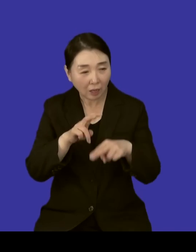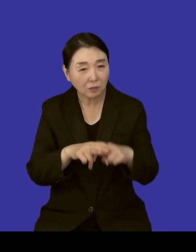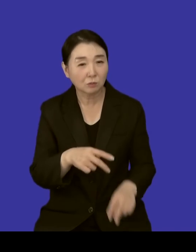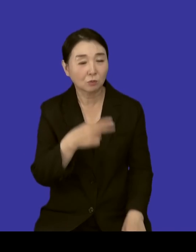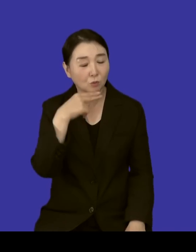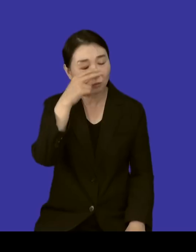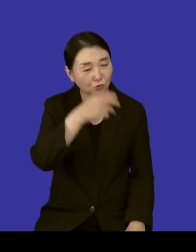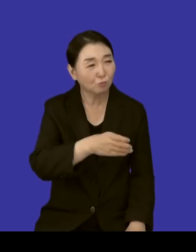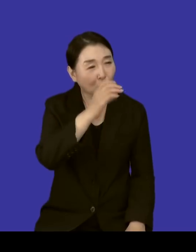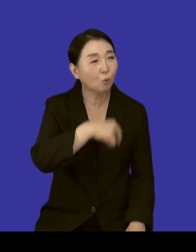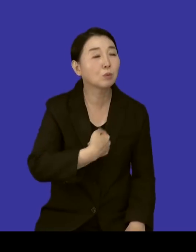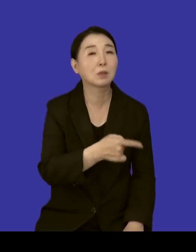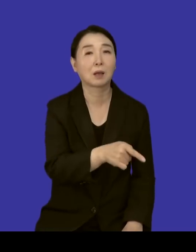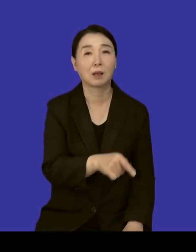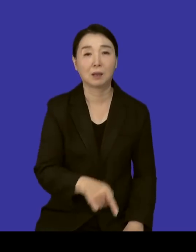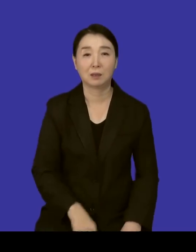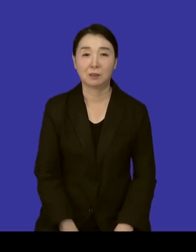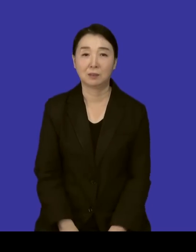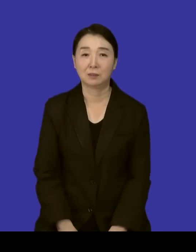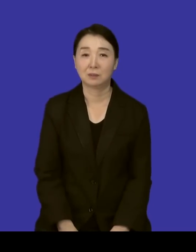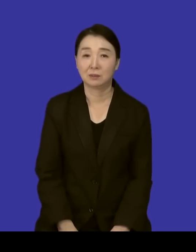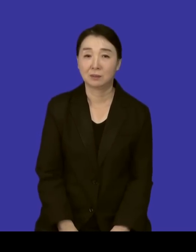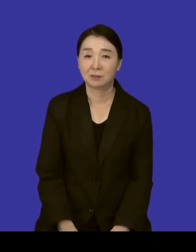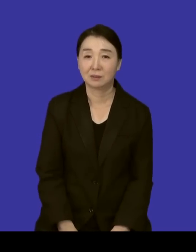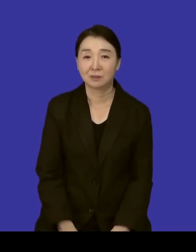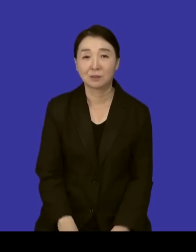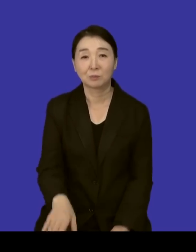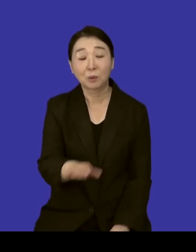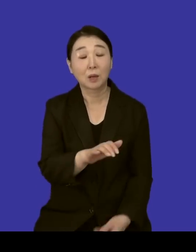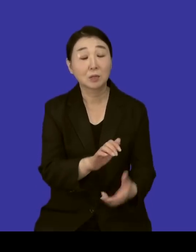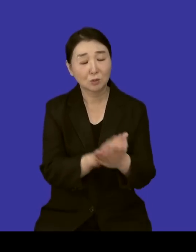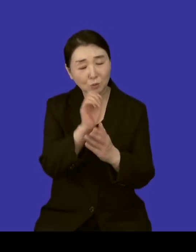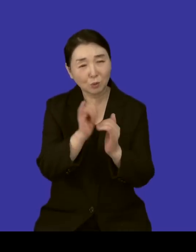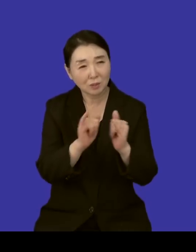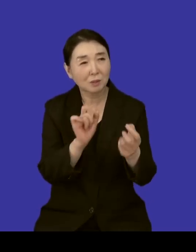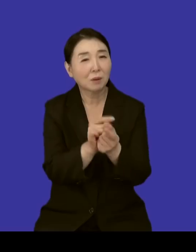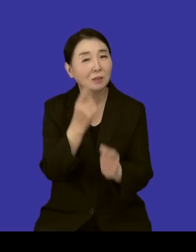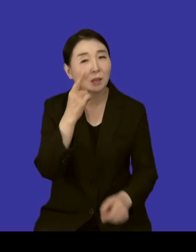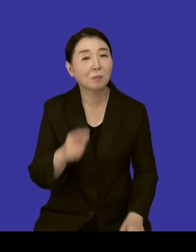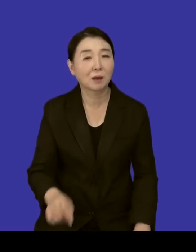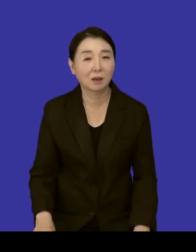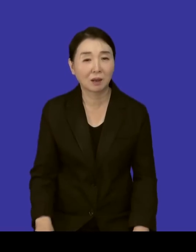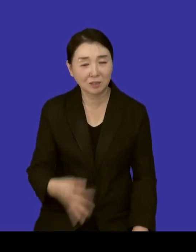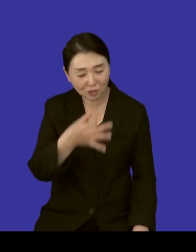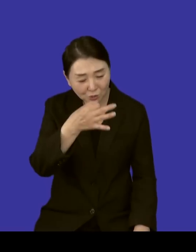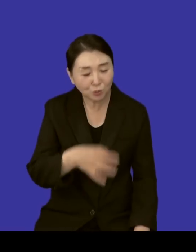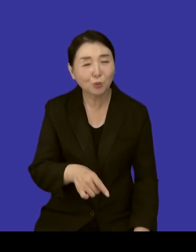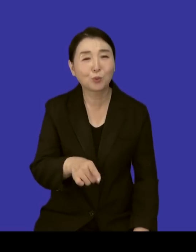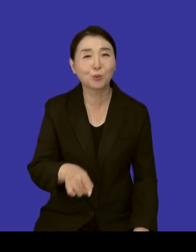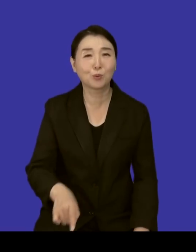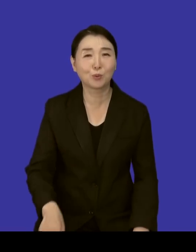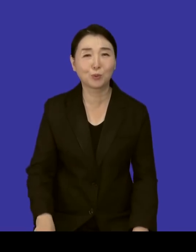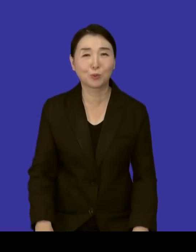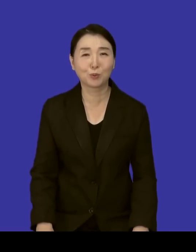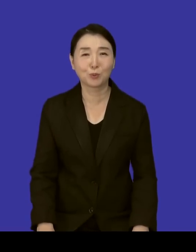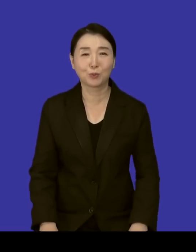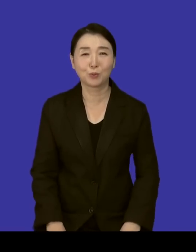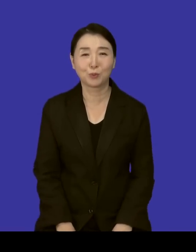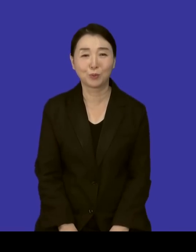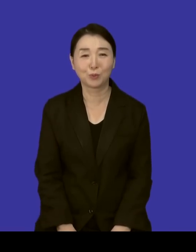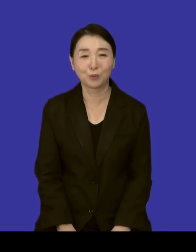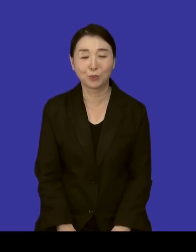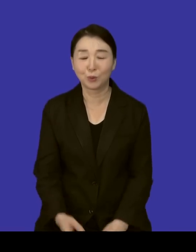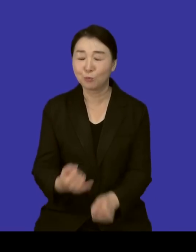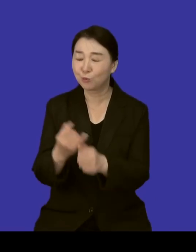앉혀놓고 술을 먹어요. 아 목사님 네. 친구 좋아하는 사람 만나면요 저 사람이 친구밖에 예. 야 부인하고